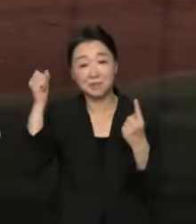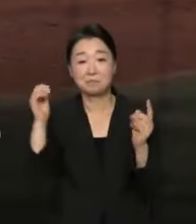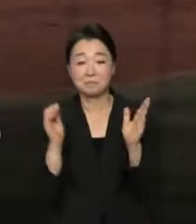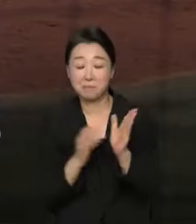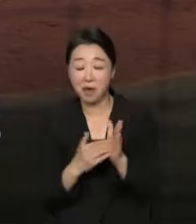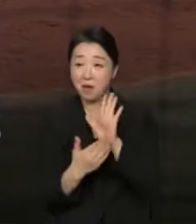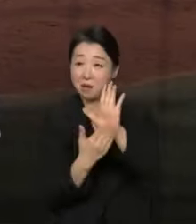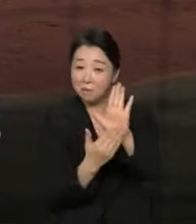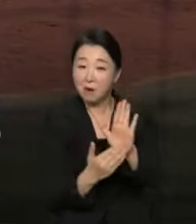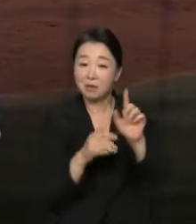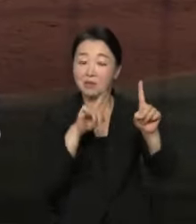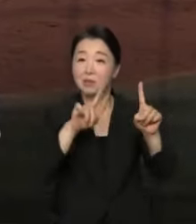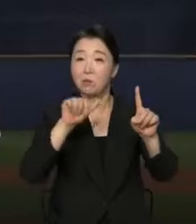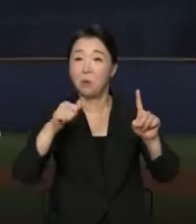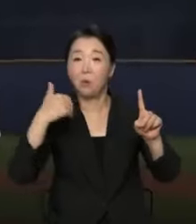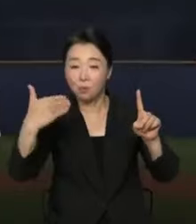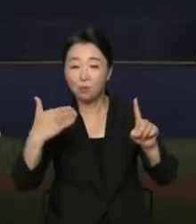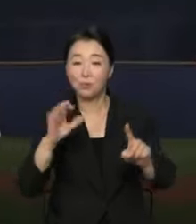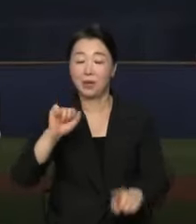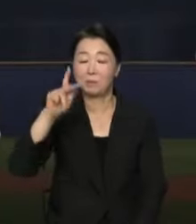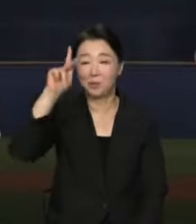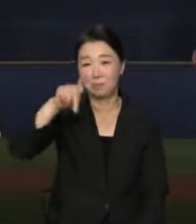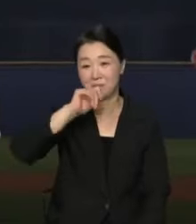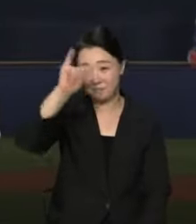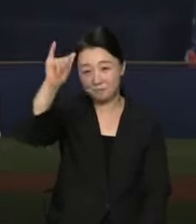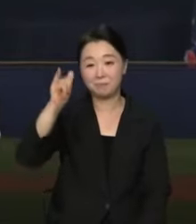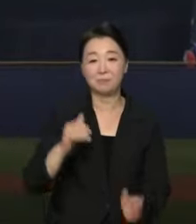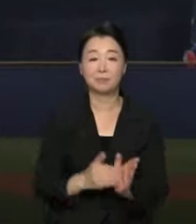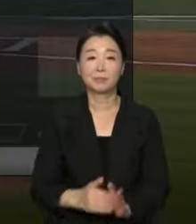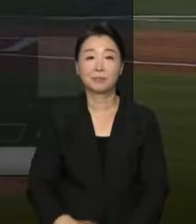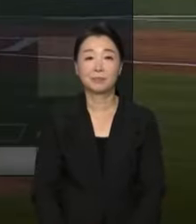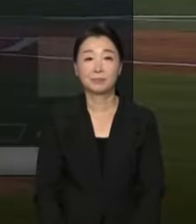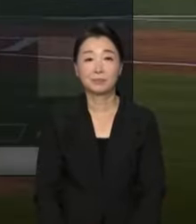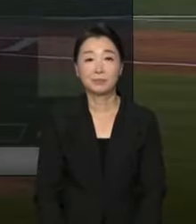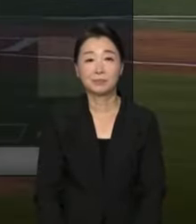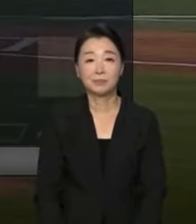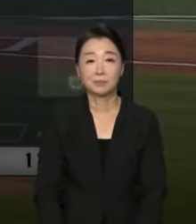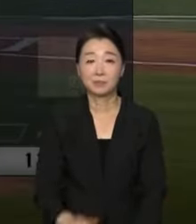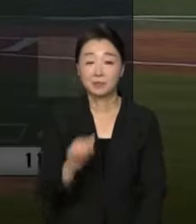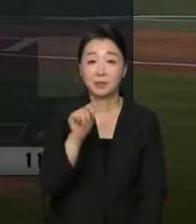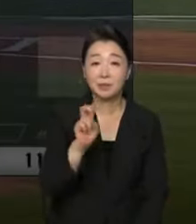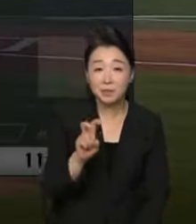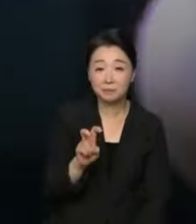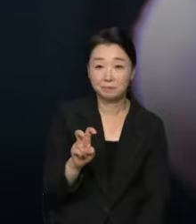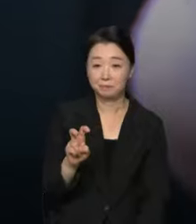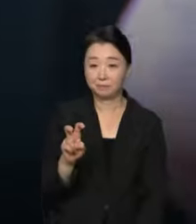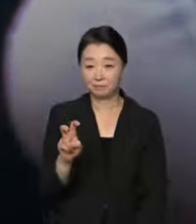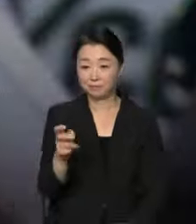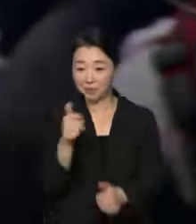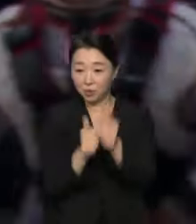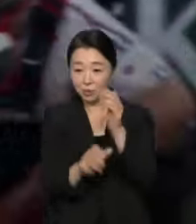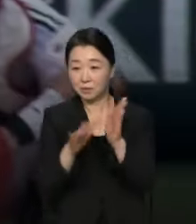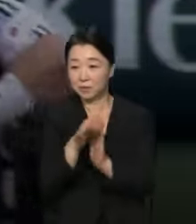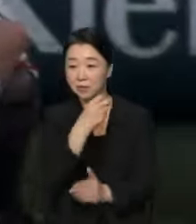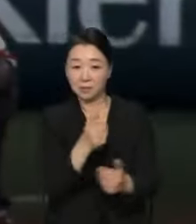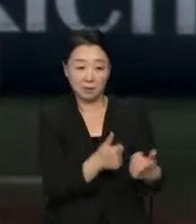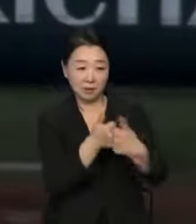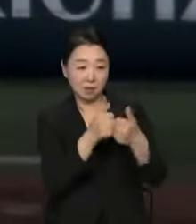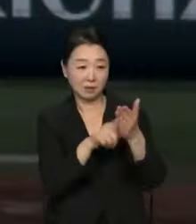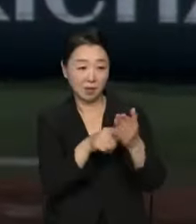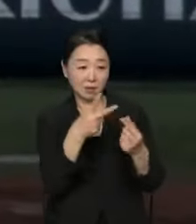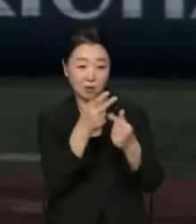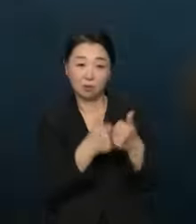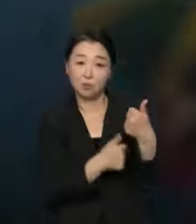빼어난 투구로 준플레이오프 MVP에도 선정됐습니다. 임창규는 정규 시즌 삼성을 상대로 두 경기에